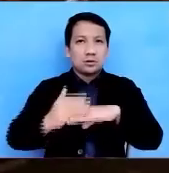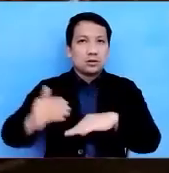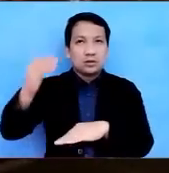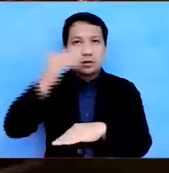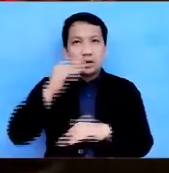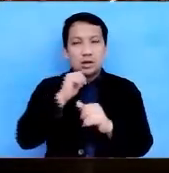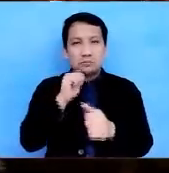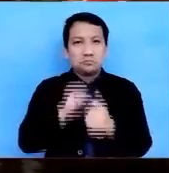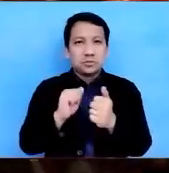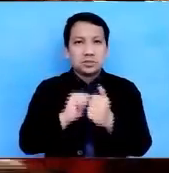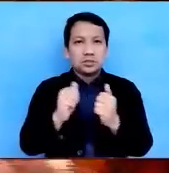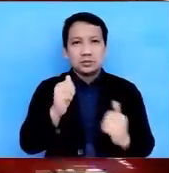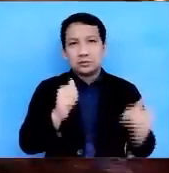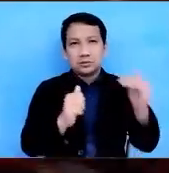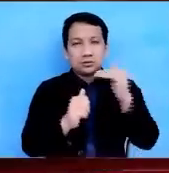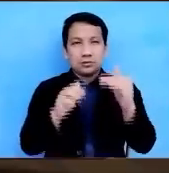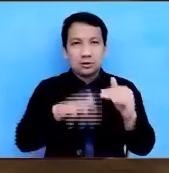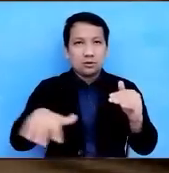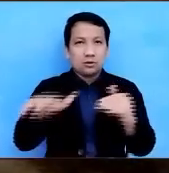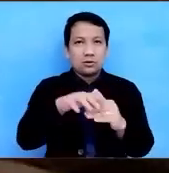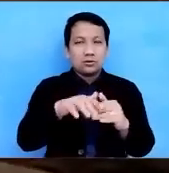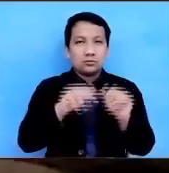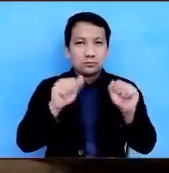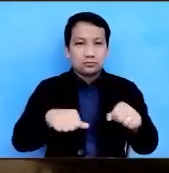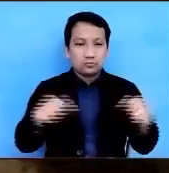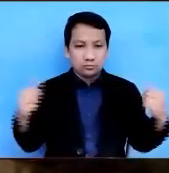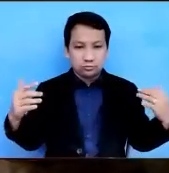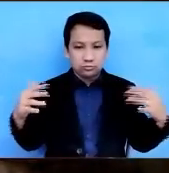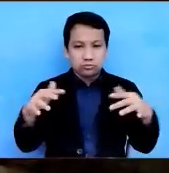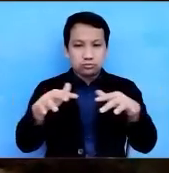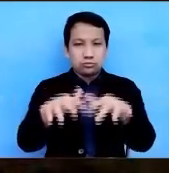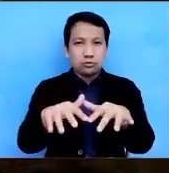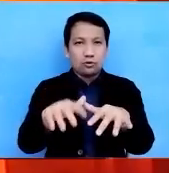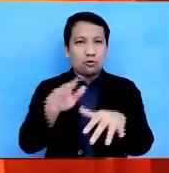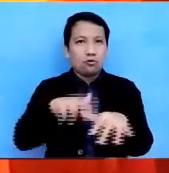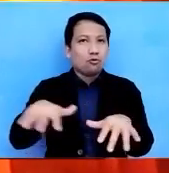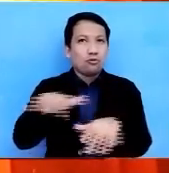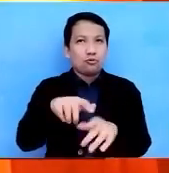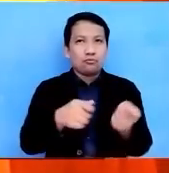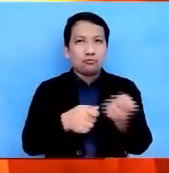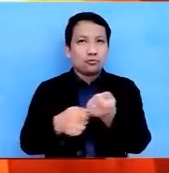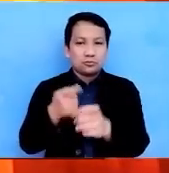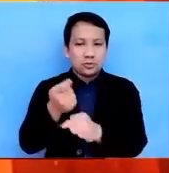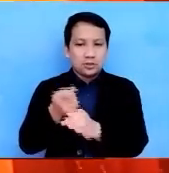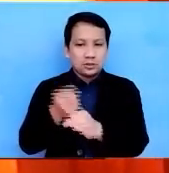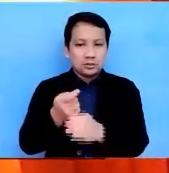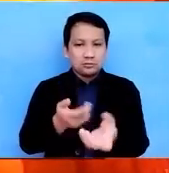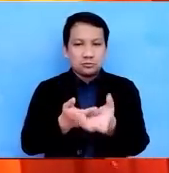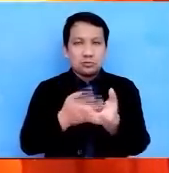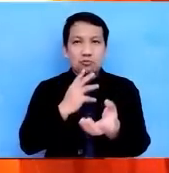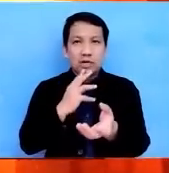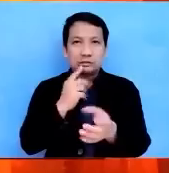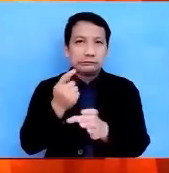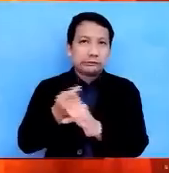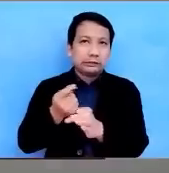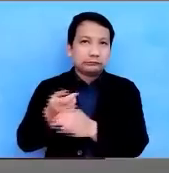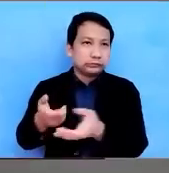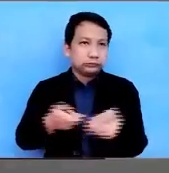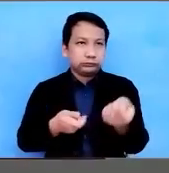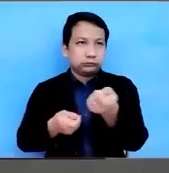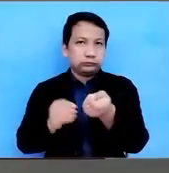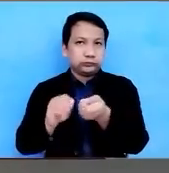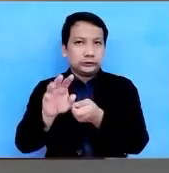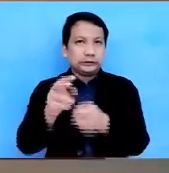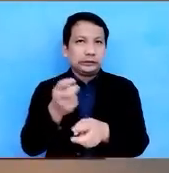to the rescue na ang lahat ng available fire trucks sa buong Metro Manila. Sa lakas ng lagablab, nahirapan sa pag-apula ang mga